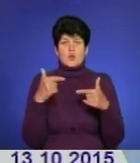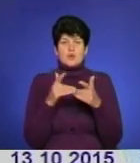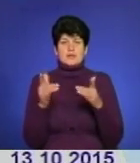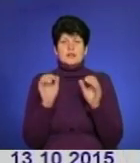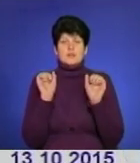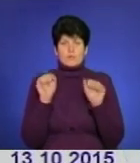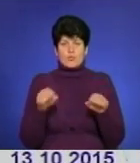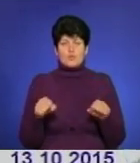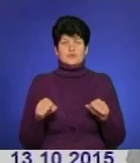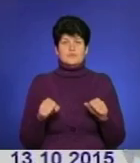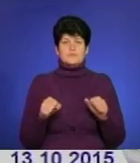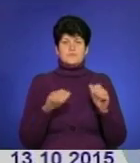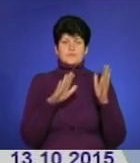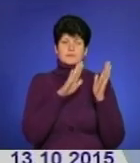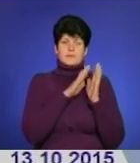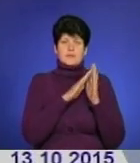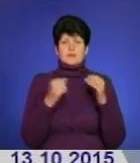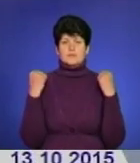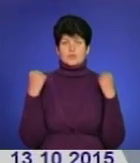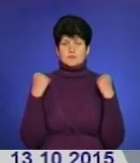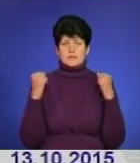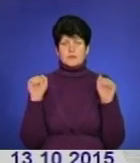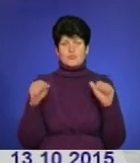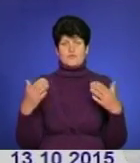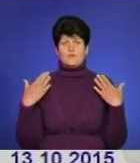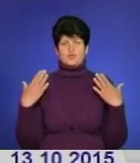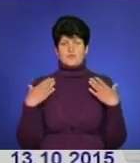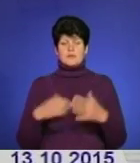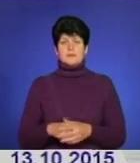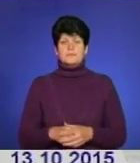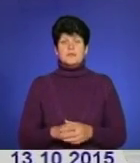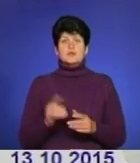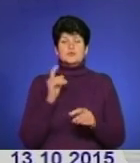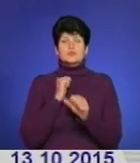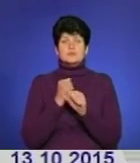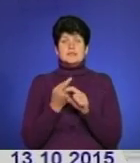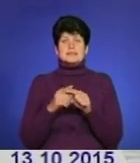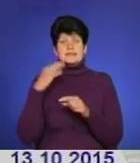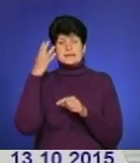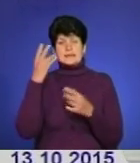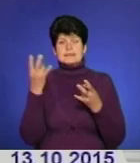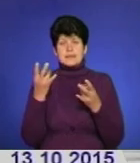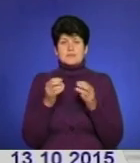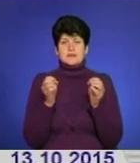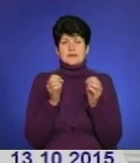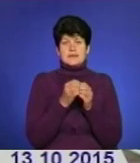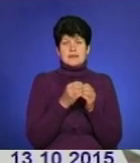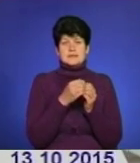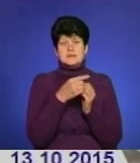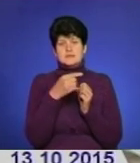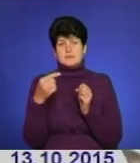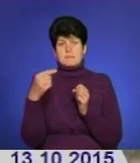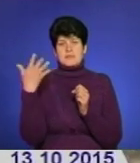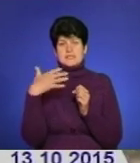розміщатися спортсмени, тренуватися і можуть відпочивати. Щоб втілити ідеї в життя, треба від 10 до 50